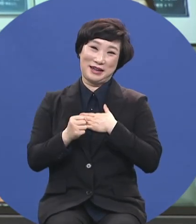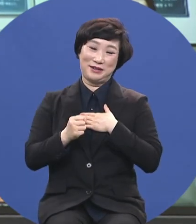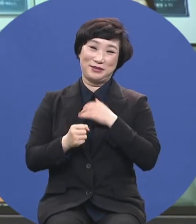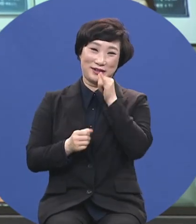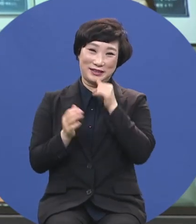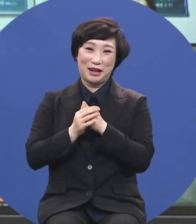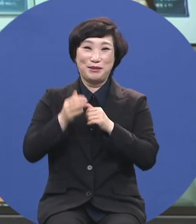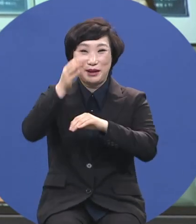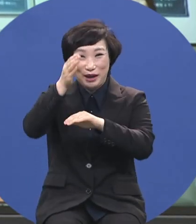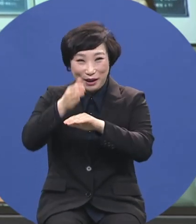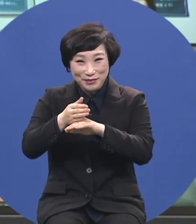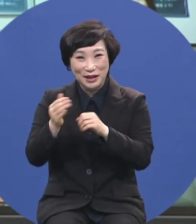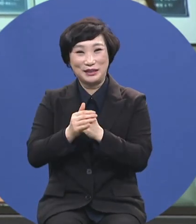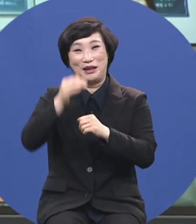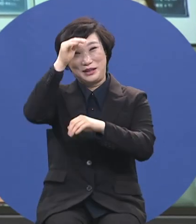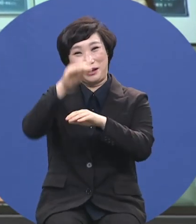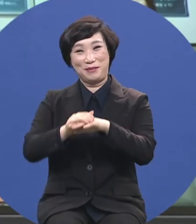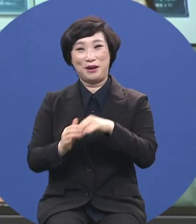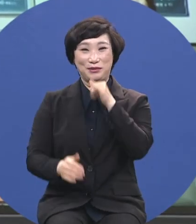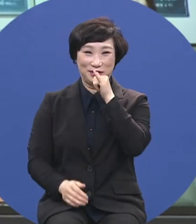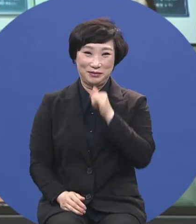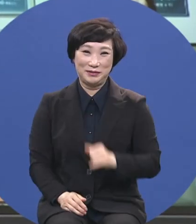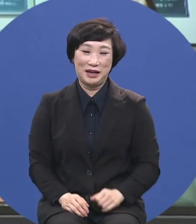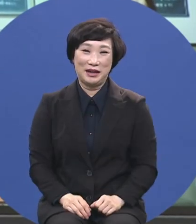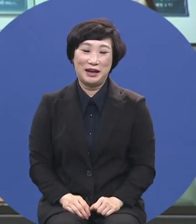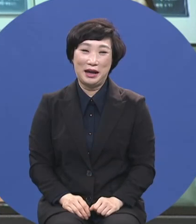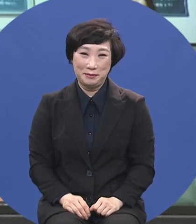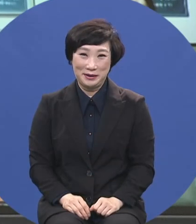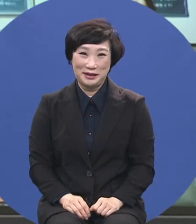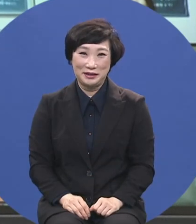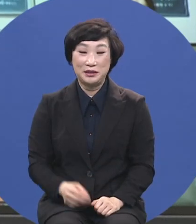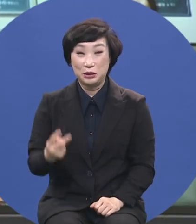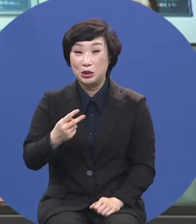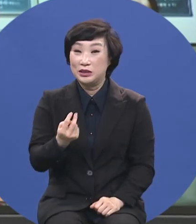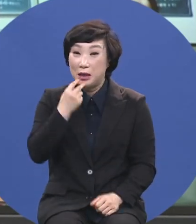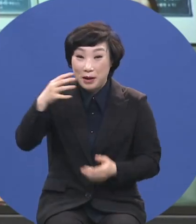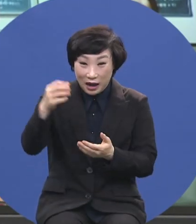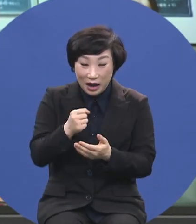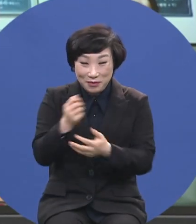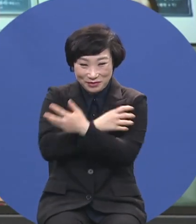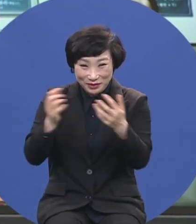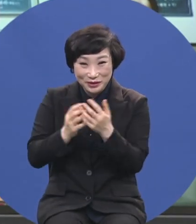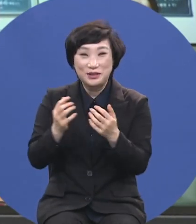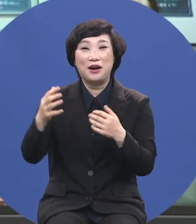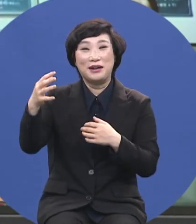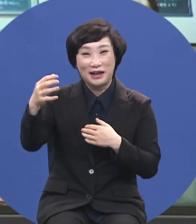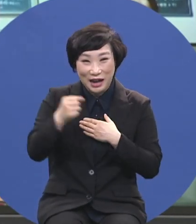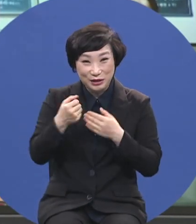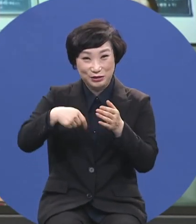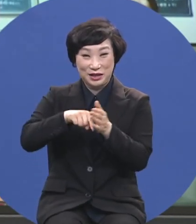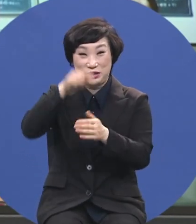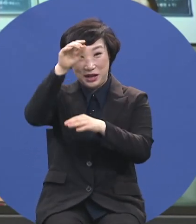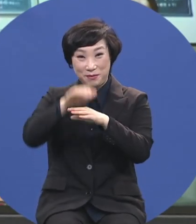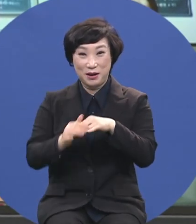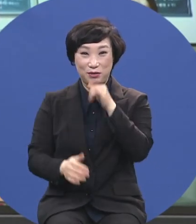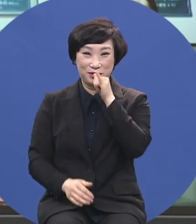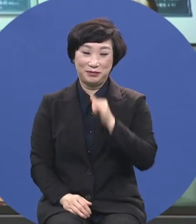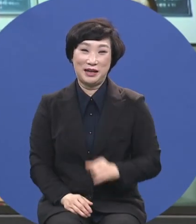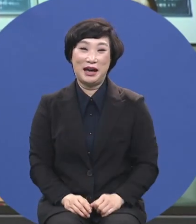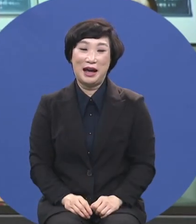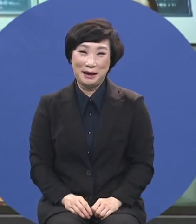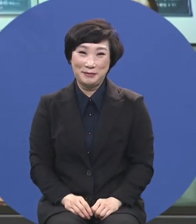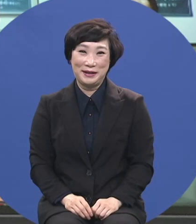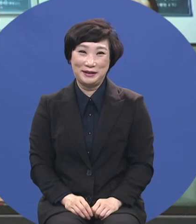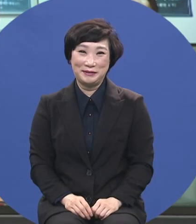얻었기에 감사해서 예배합니다. 또한 생명을 얻되 풍성히 얻으려고 예배합니다.